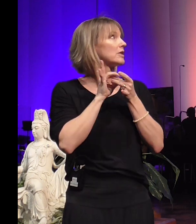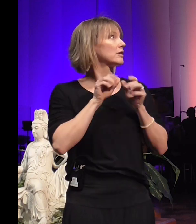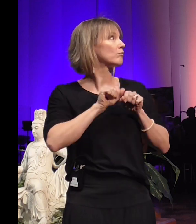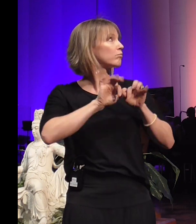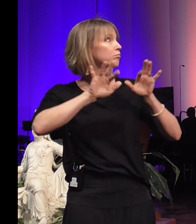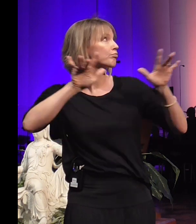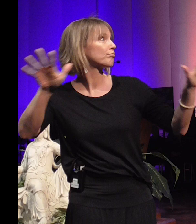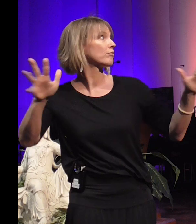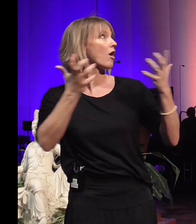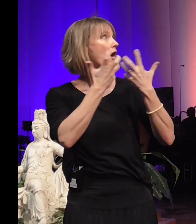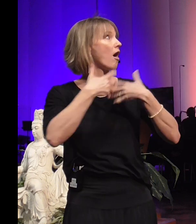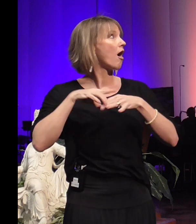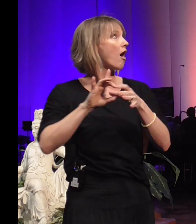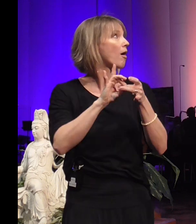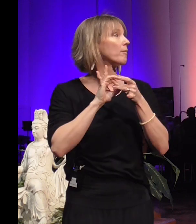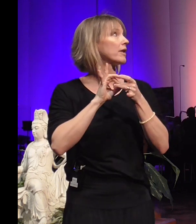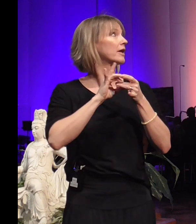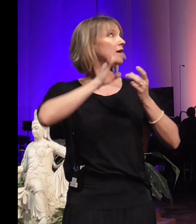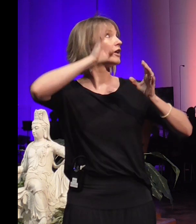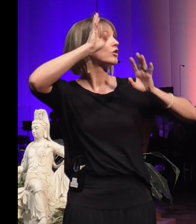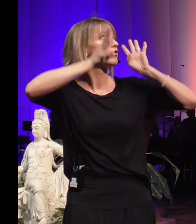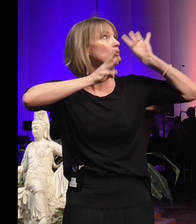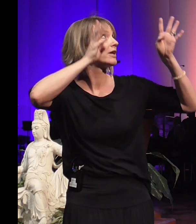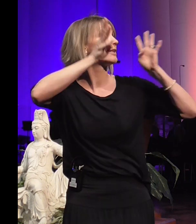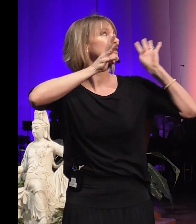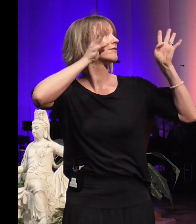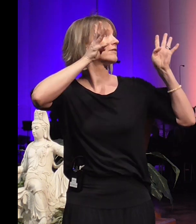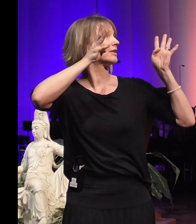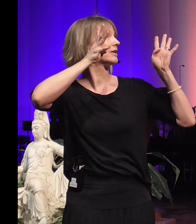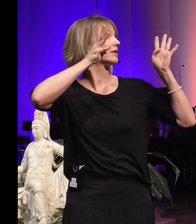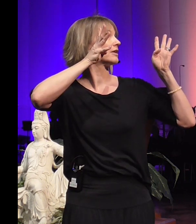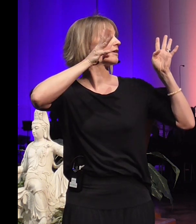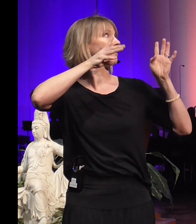гармонії, творчості та любові.